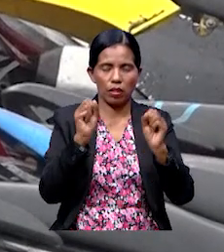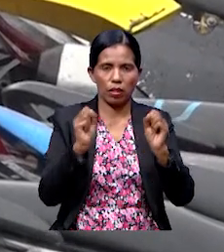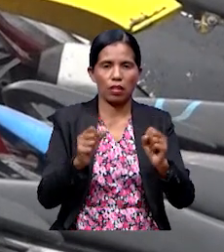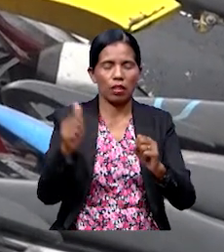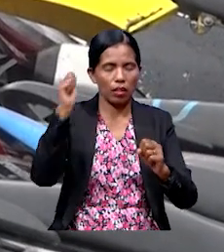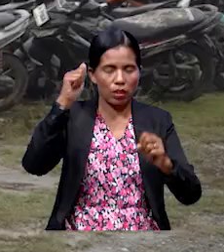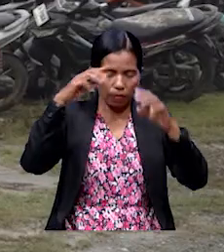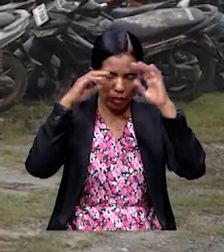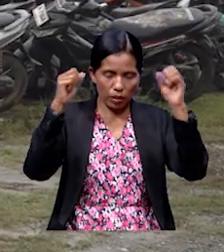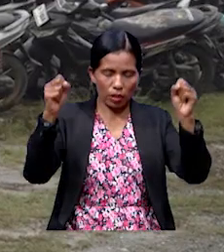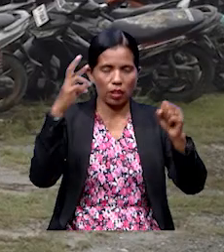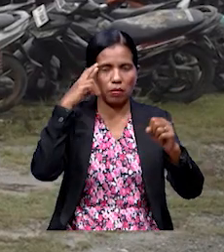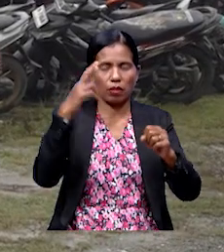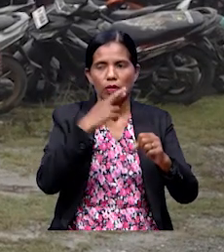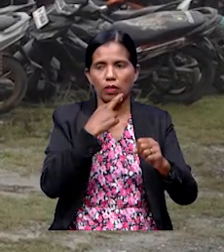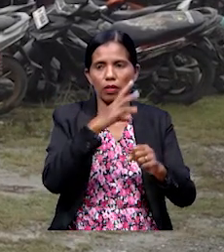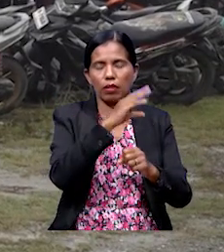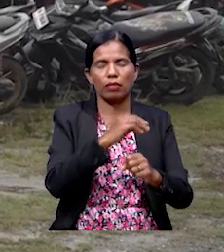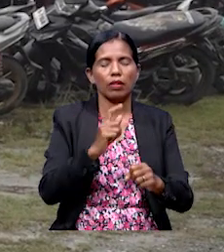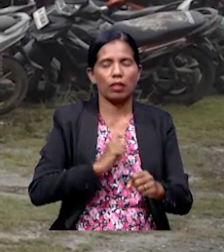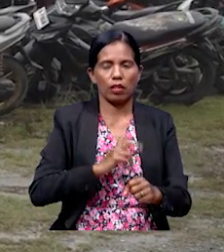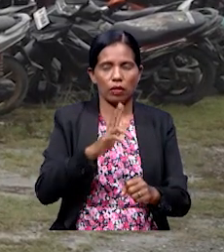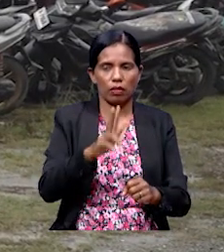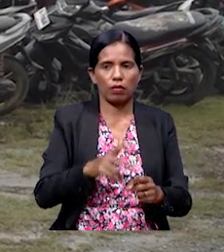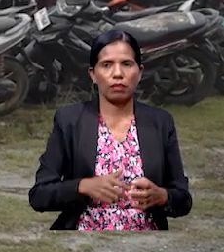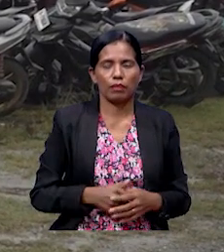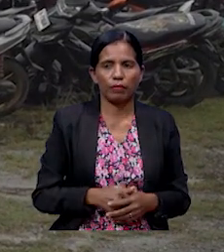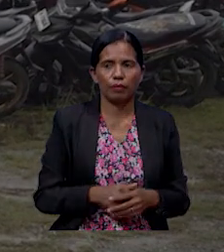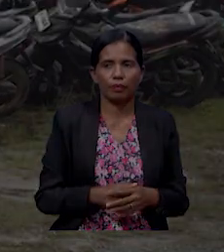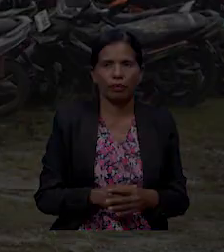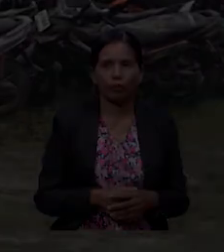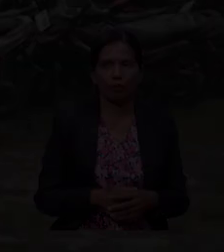republika Zerram Jorda nian iha tasitolo. Napoleon Xavier Clementino Maya GMN.